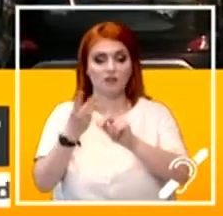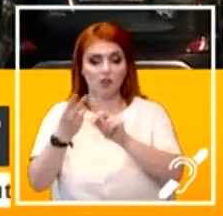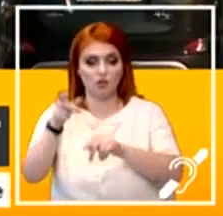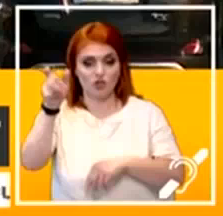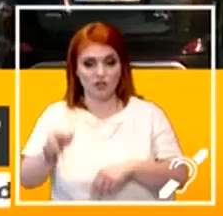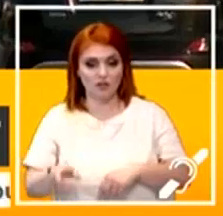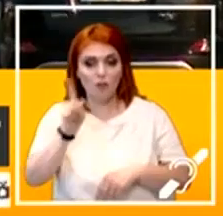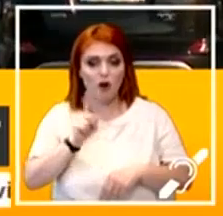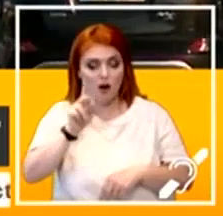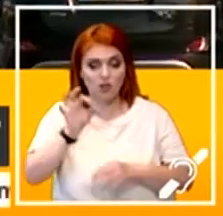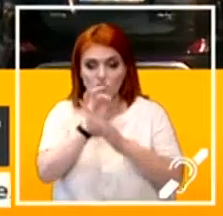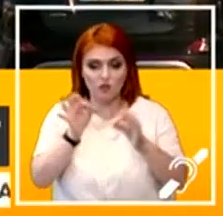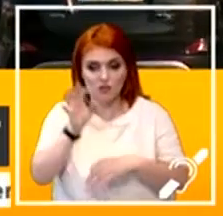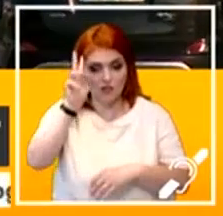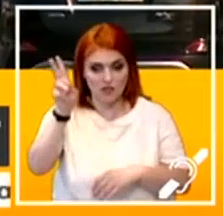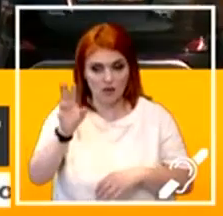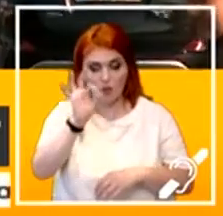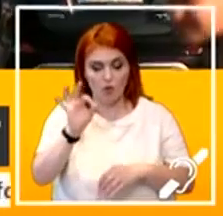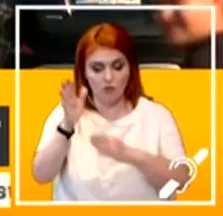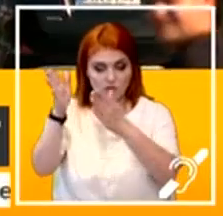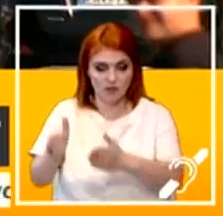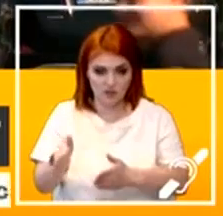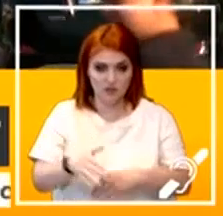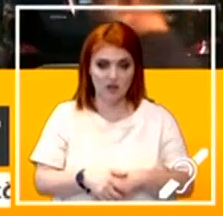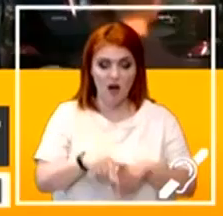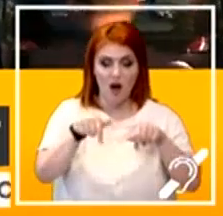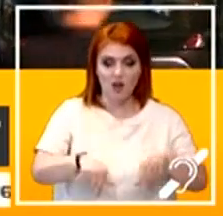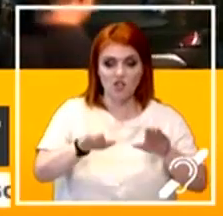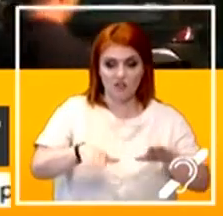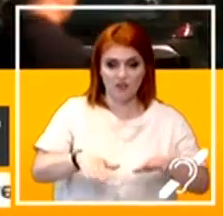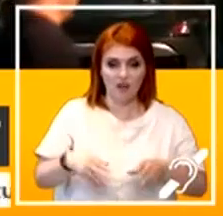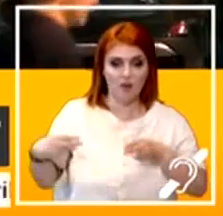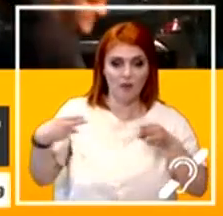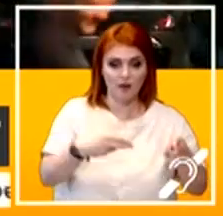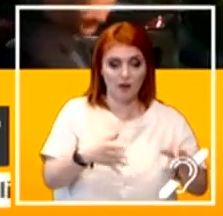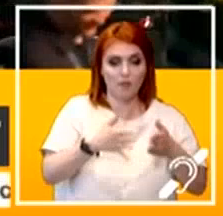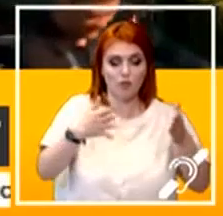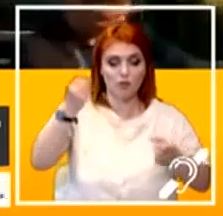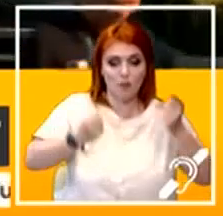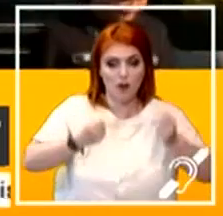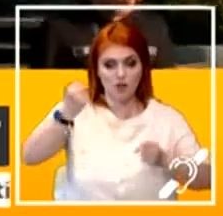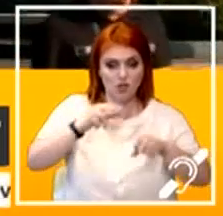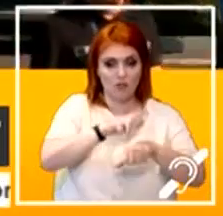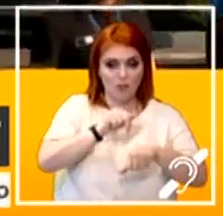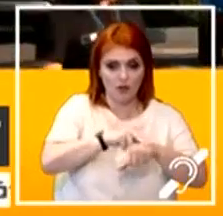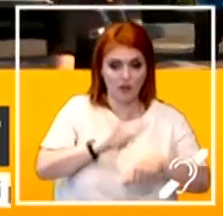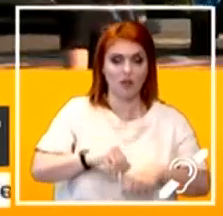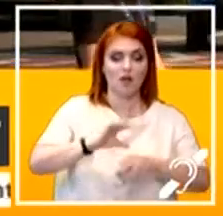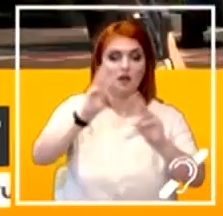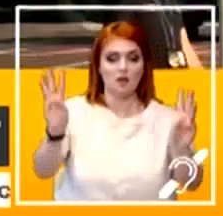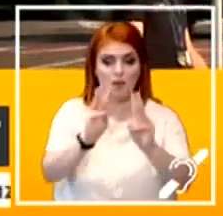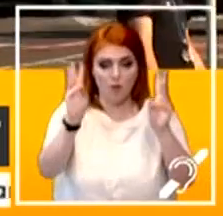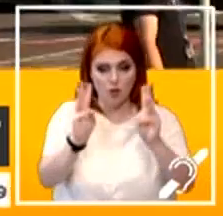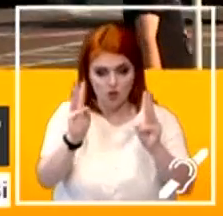persoană, încă nu se cunoaște nicio informație. Aici, la fața locului, au intervenit 10 de echipaje de poliție, de